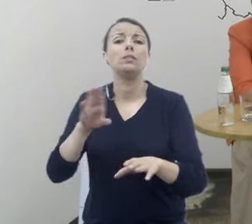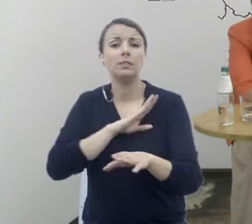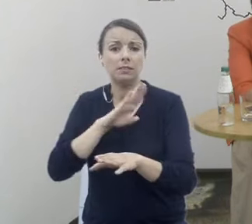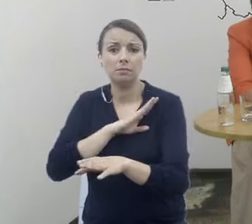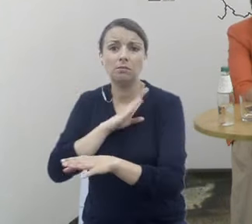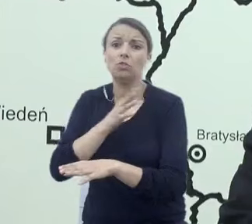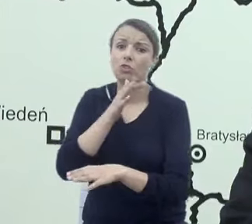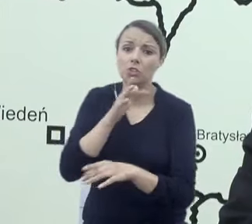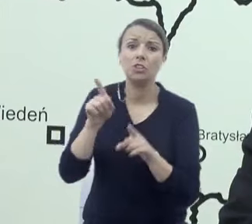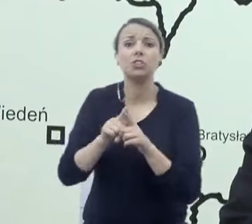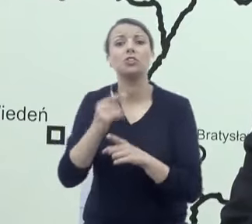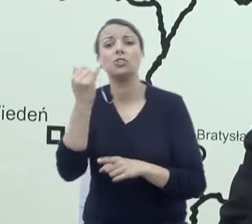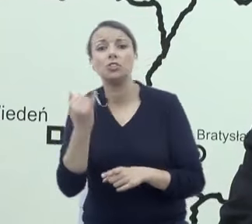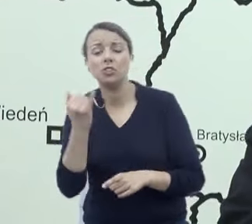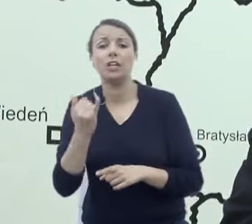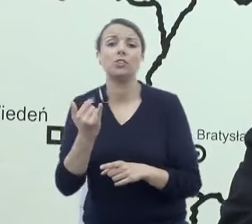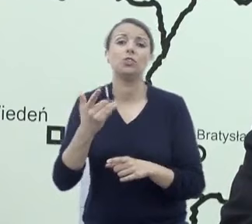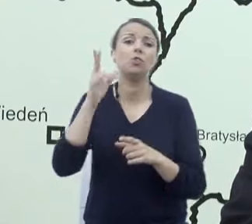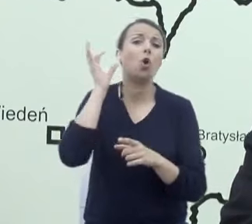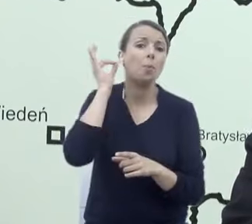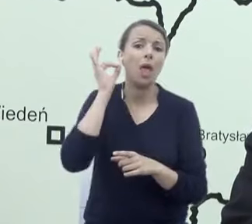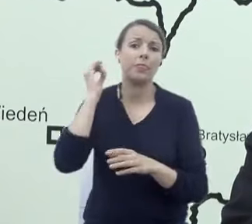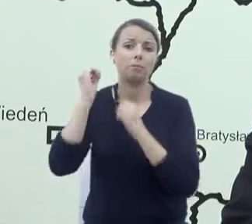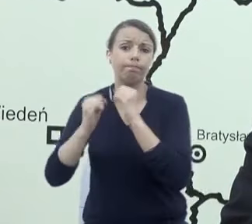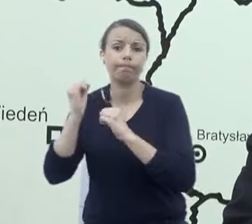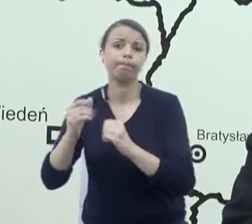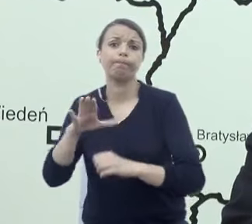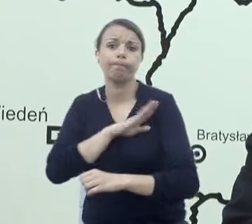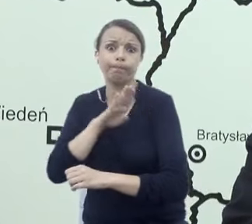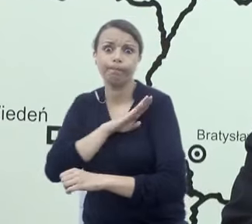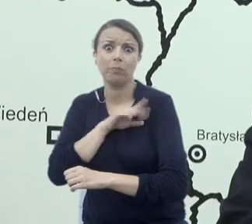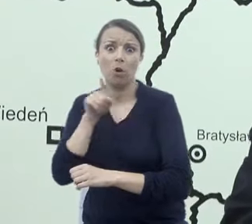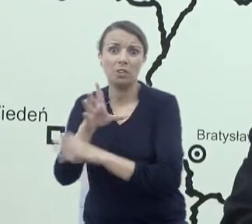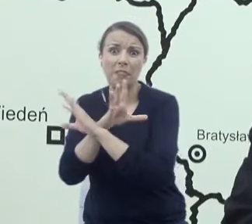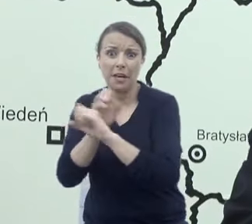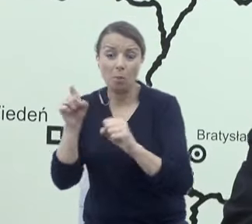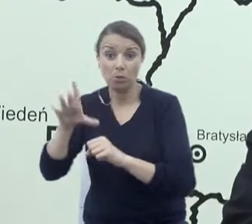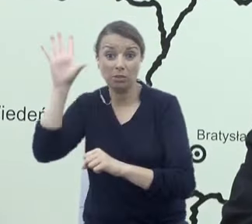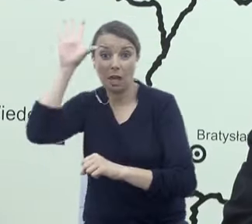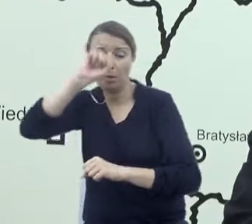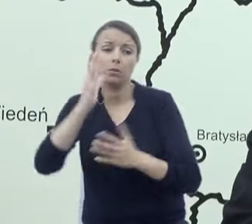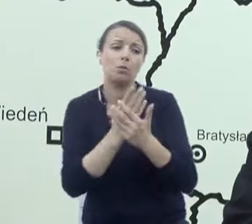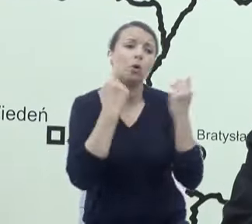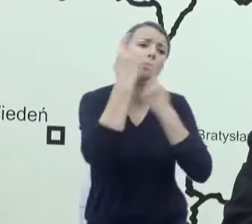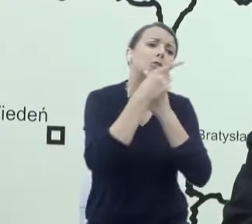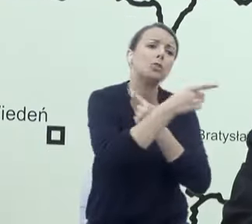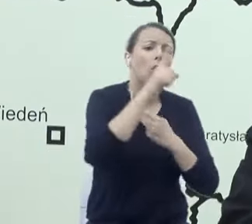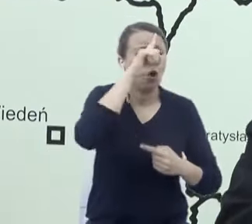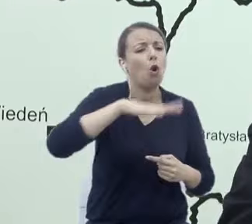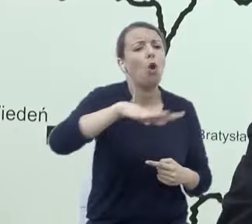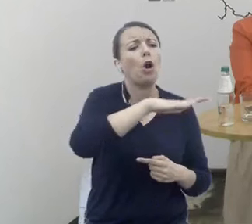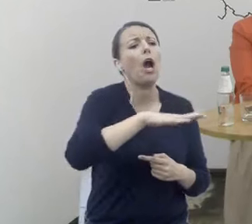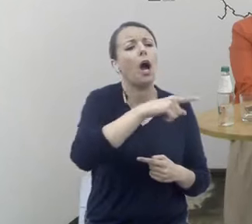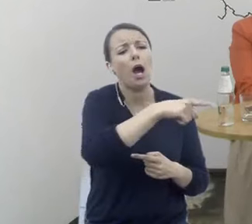kobietom, zapominać o tym, a tylko myśleć, jaką to traumę ma lokalna społeczność. Nie, ja to odrzucam. Ale ja tego musimy absolutnie jasno, nie